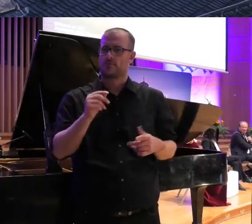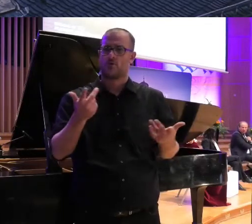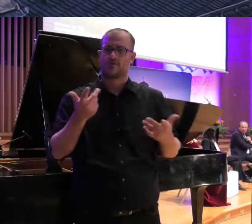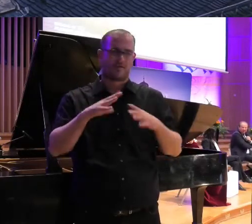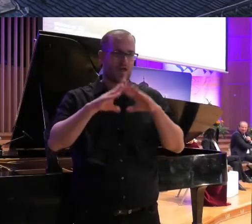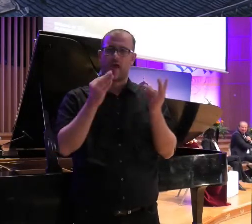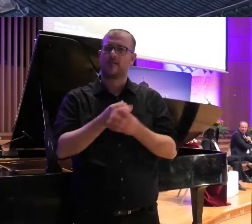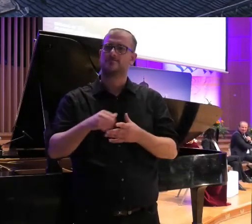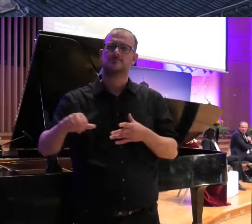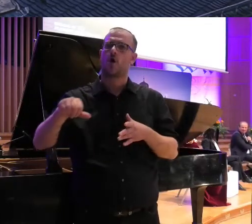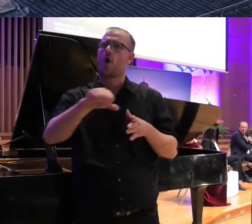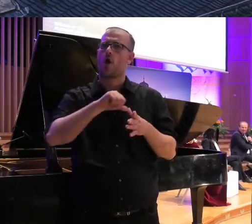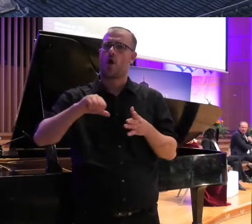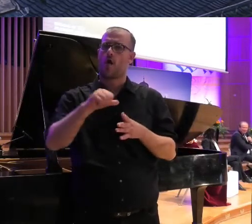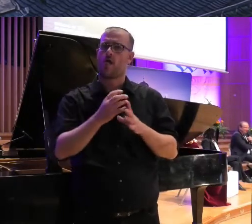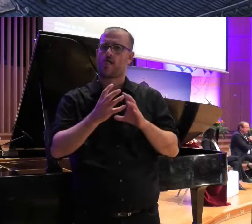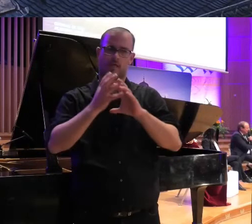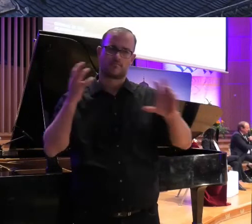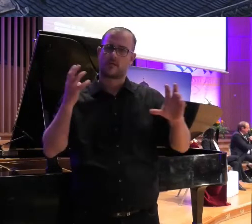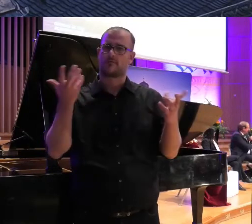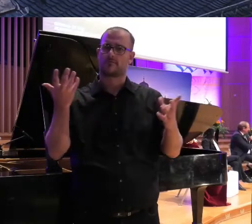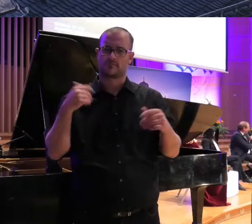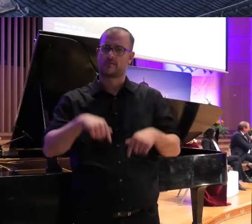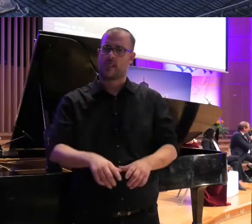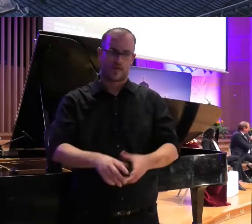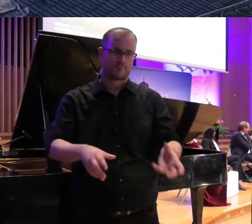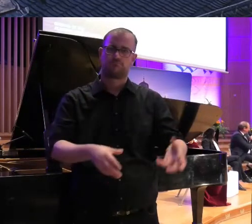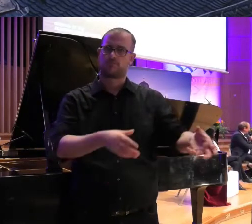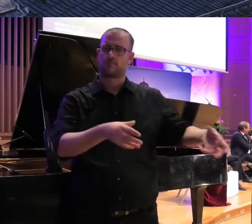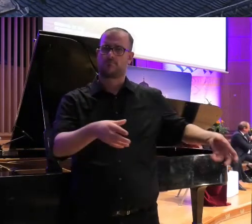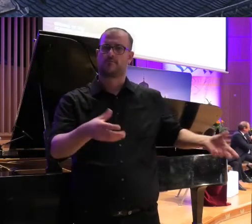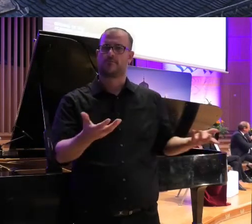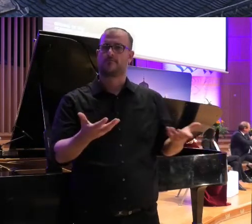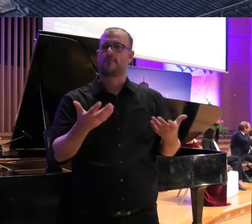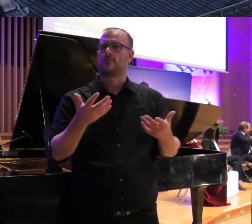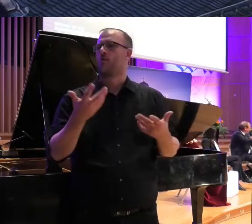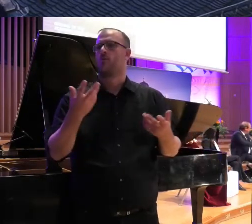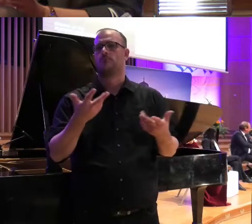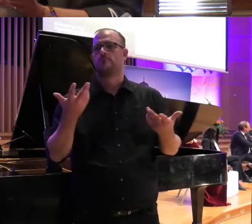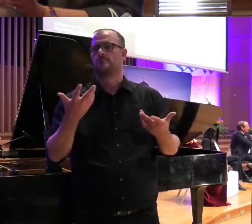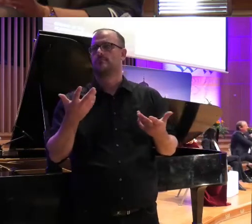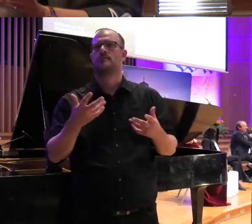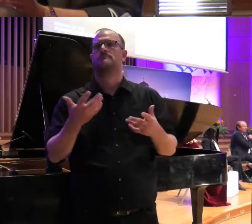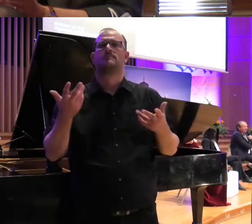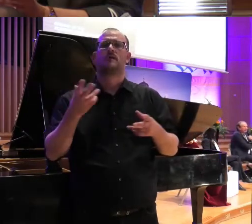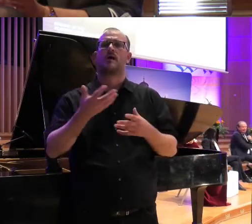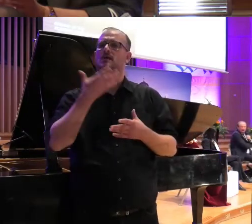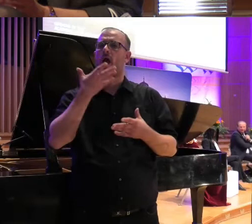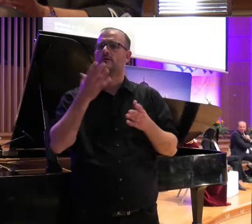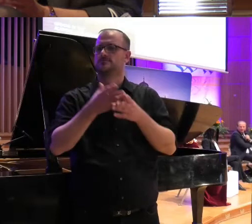alles Öltanks in den Kellern der Häuser oder halt Gastanks außerhalb. Und